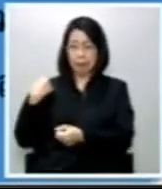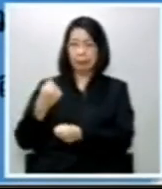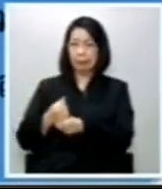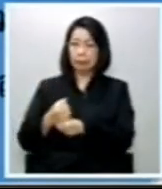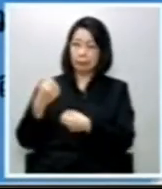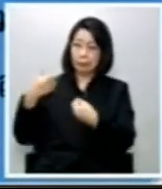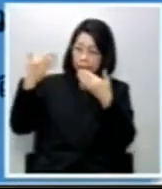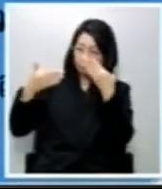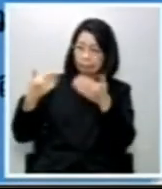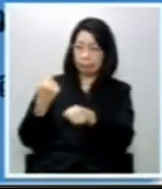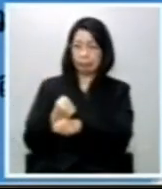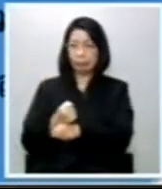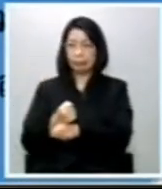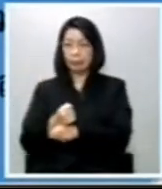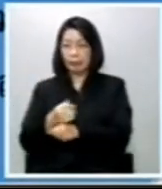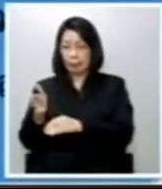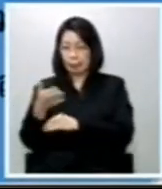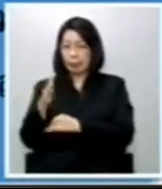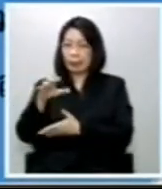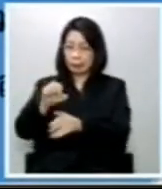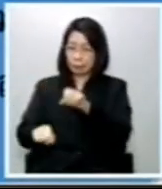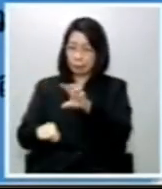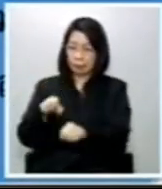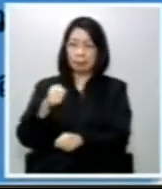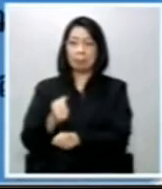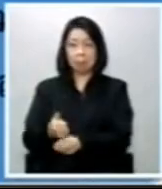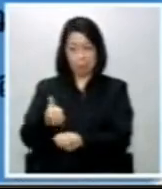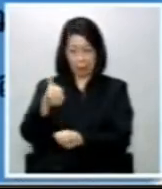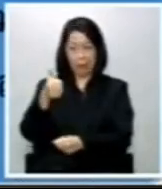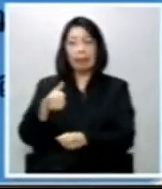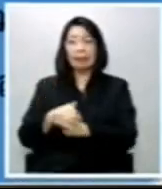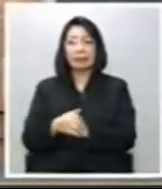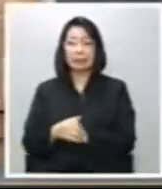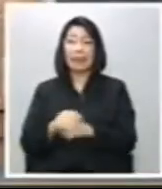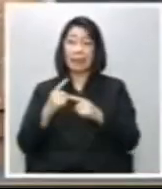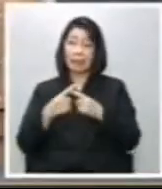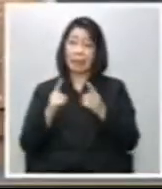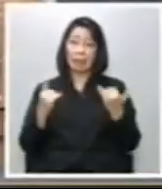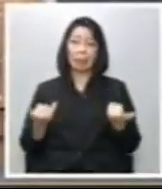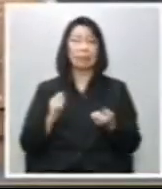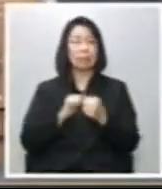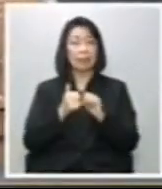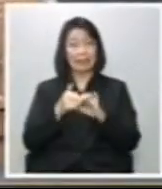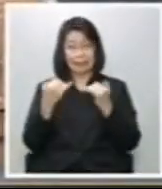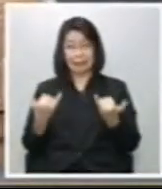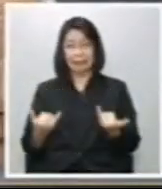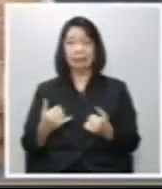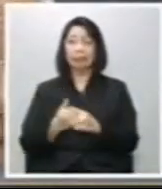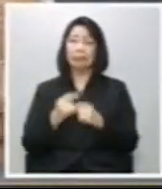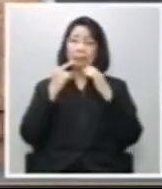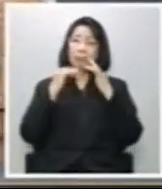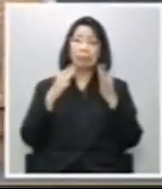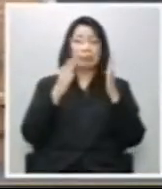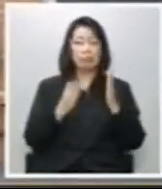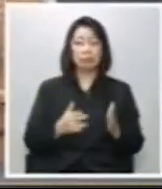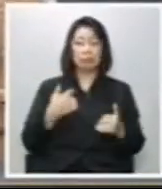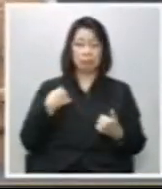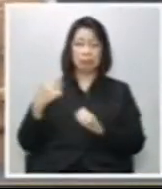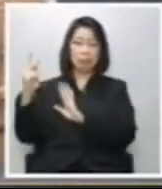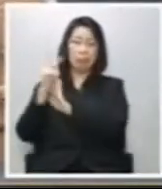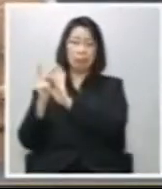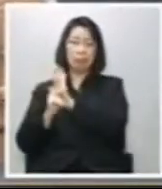หาทรัพยากรได้นะคะแต่ปัญหาคือว่าทุกวันนี้ชาวเลก็ถูกกฎหมาย